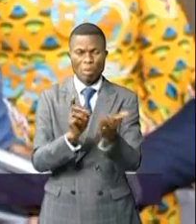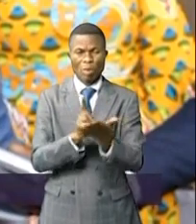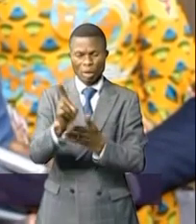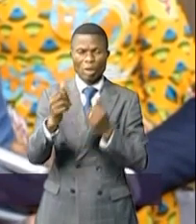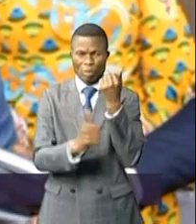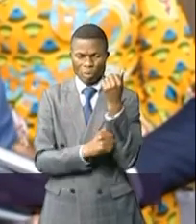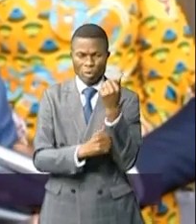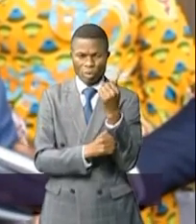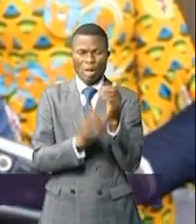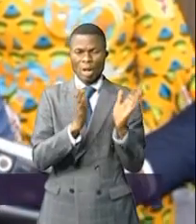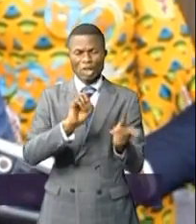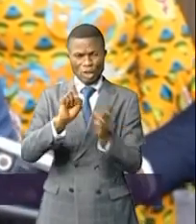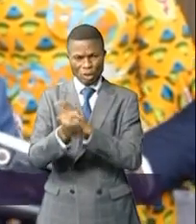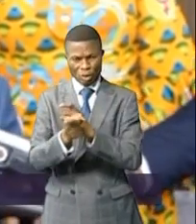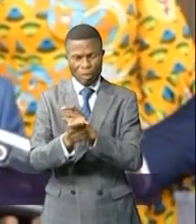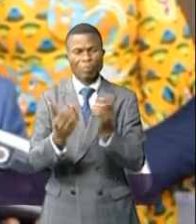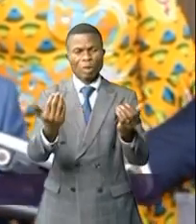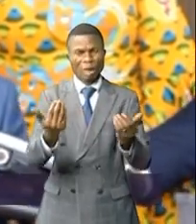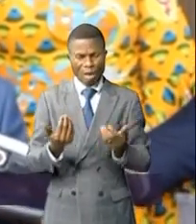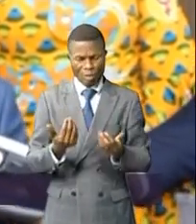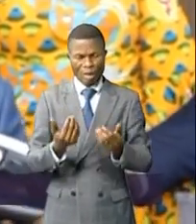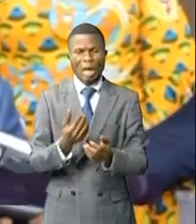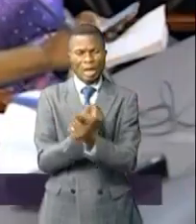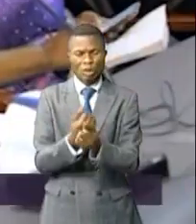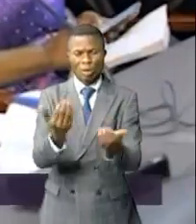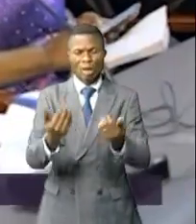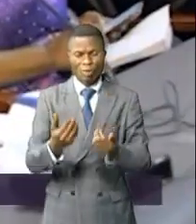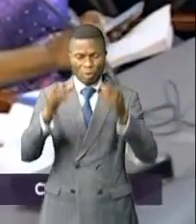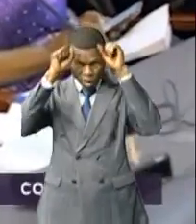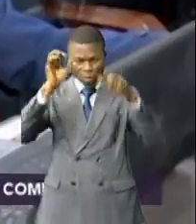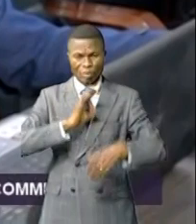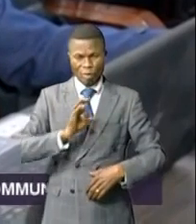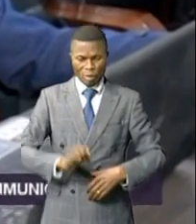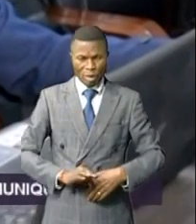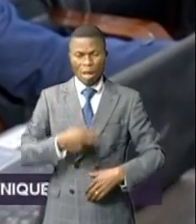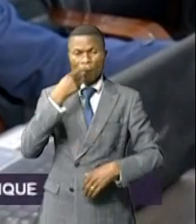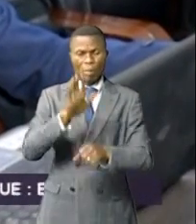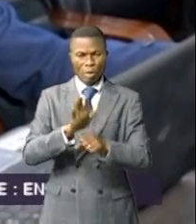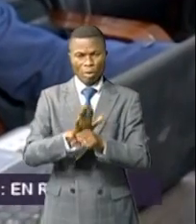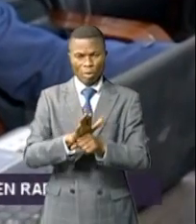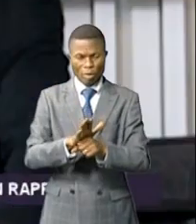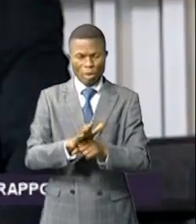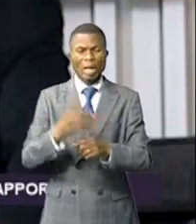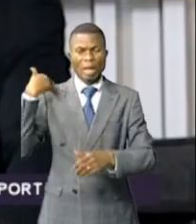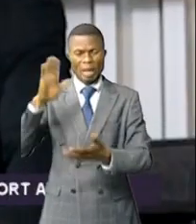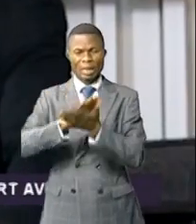l'homme d'améliorer la volonté du chef de l'État, insistant à instaurer l'état de